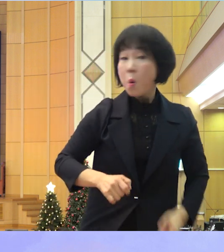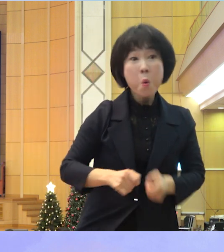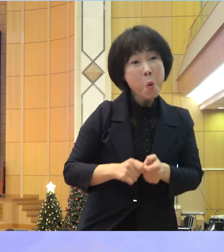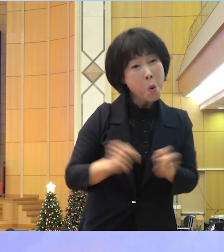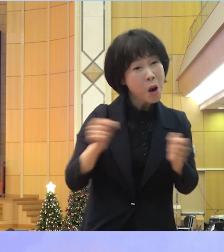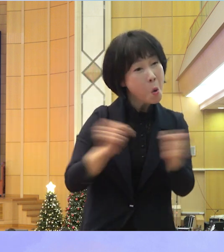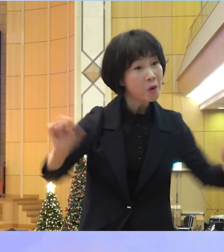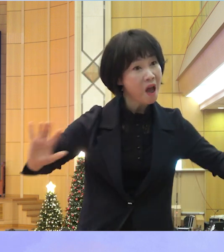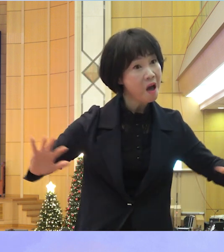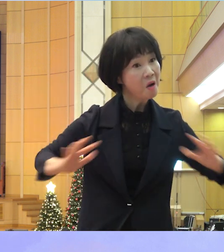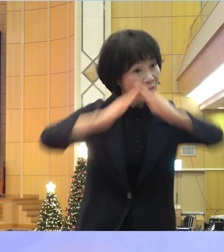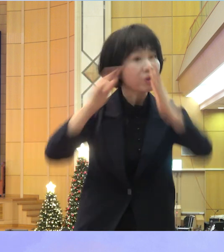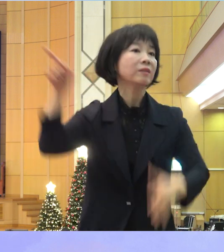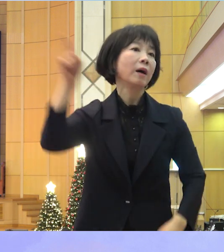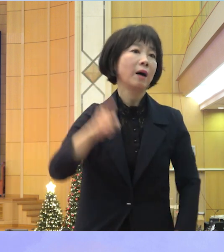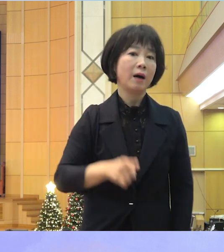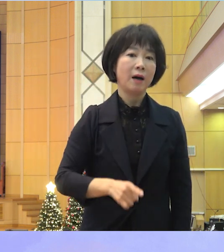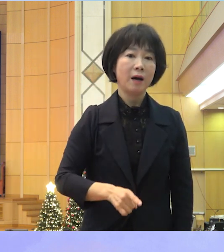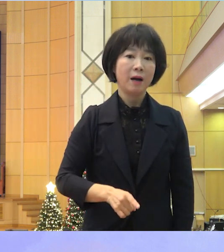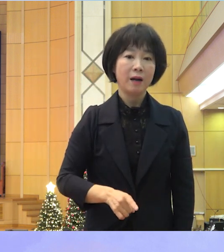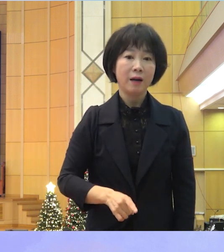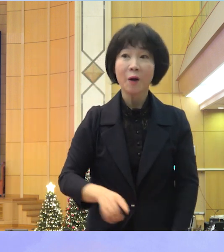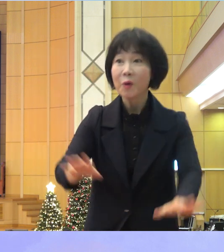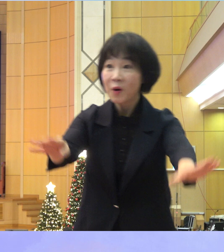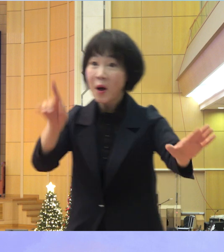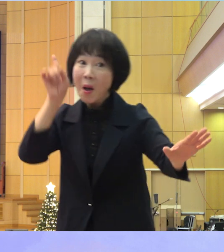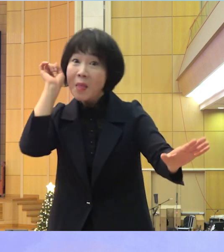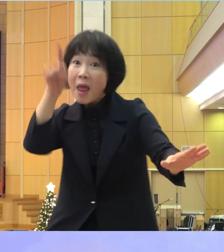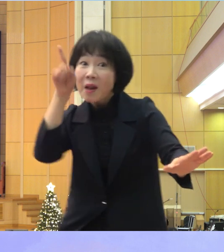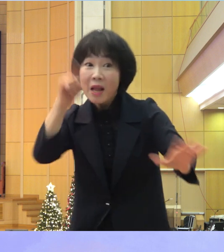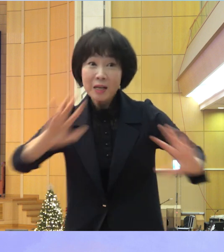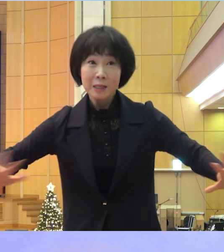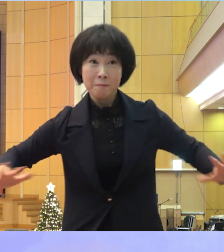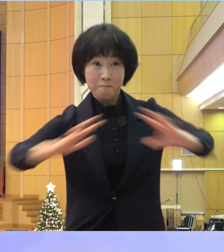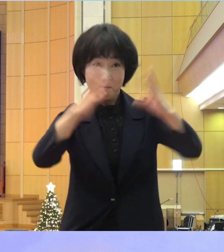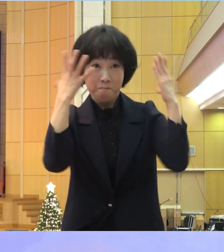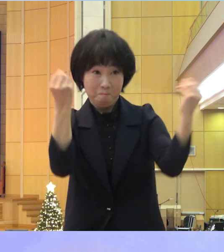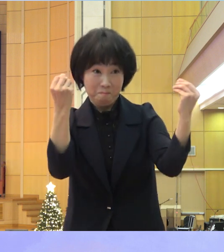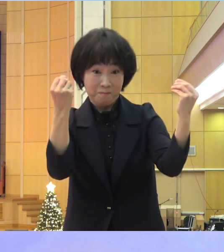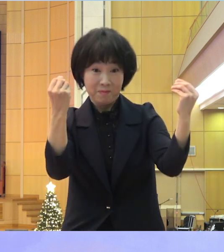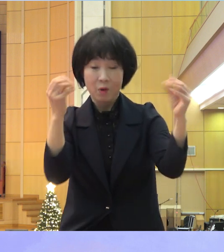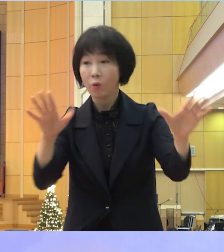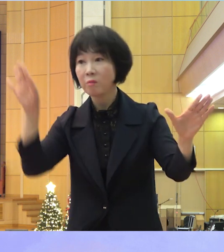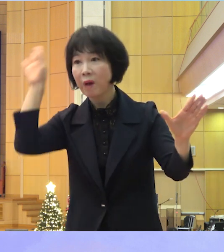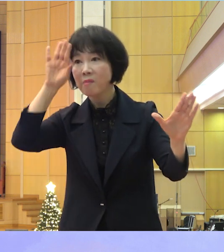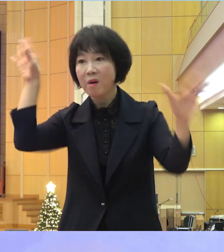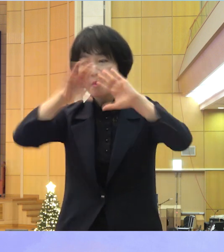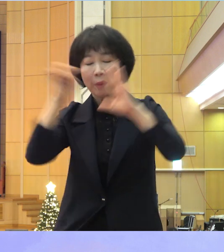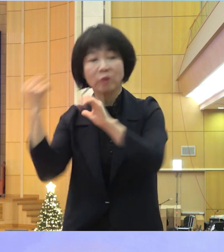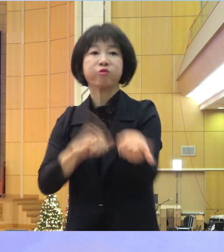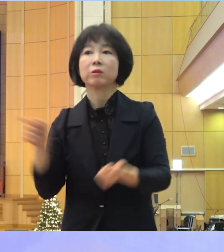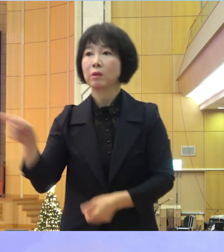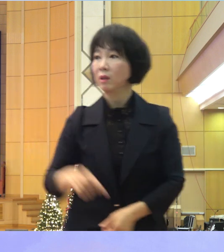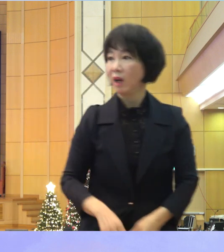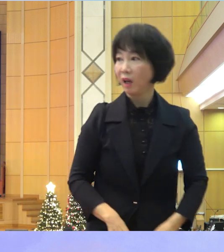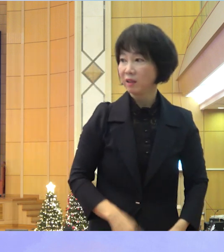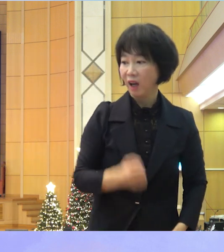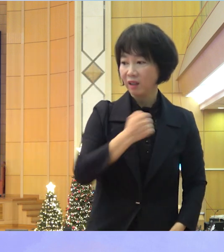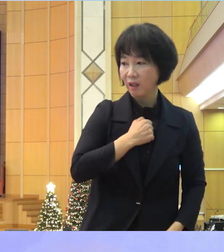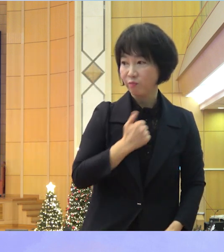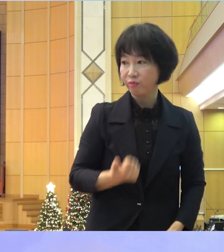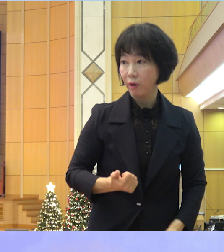그렇게 지어놓고 내일이면 입주해. 근데 오늘 밤에 죽었어.